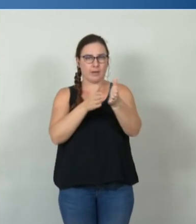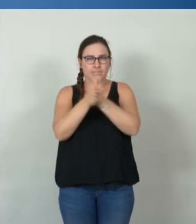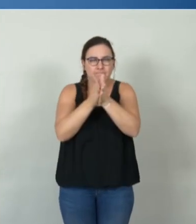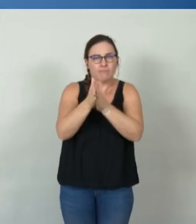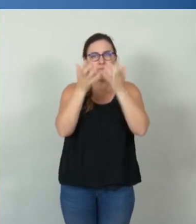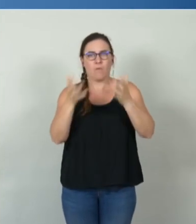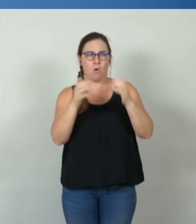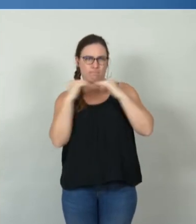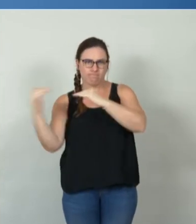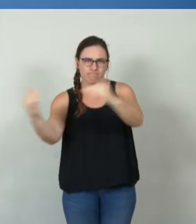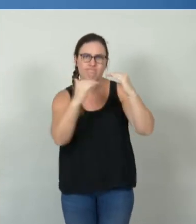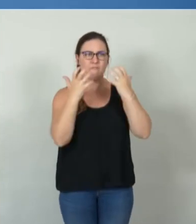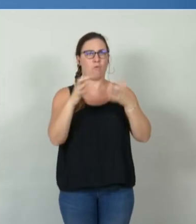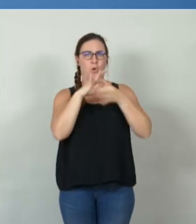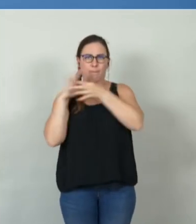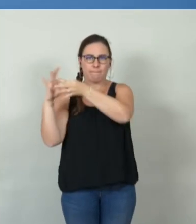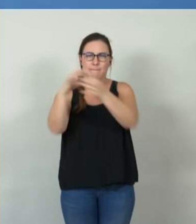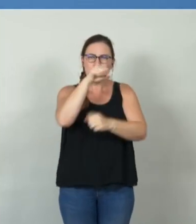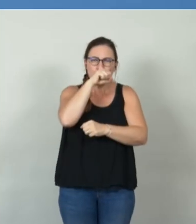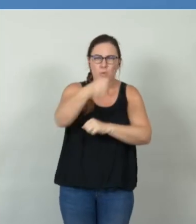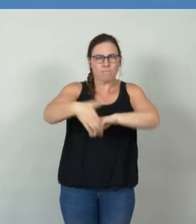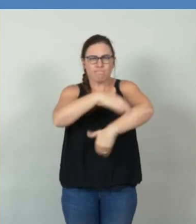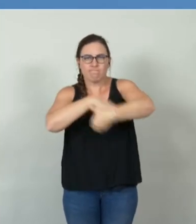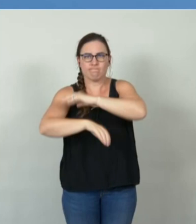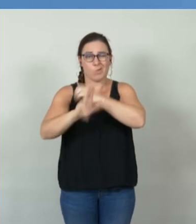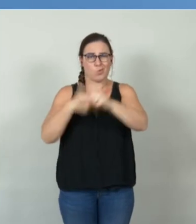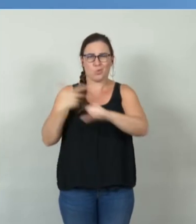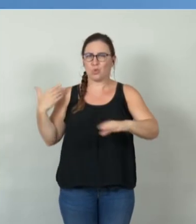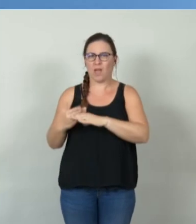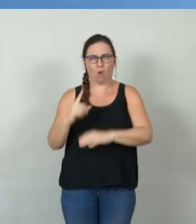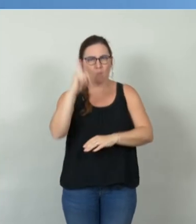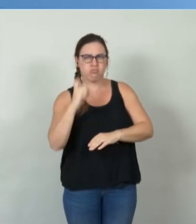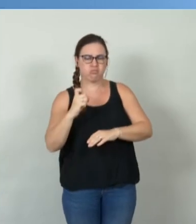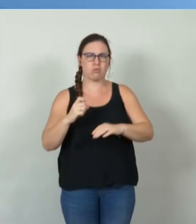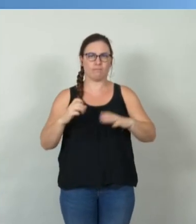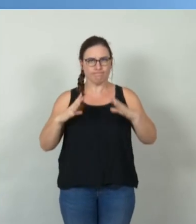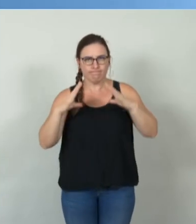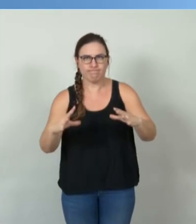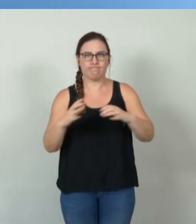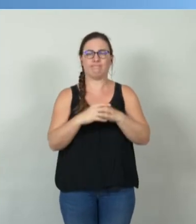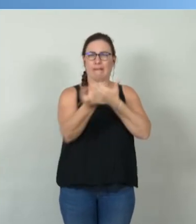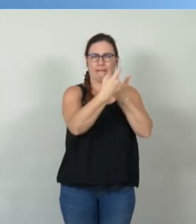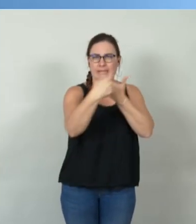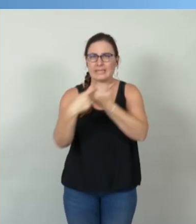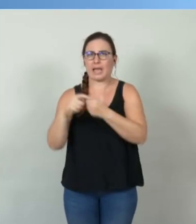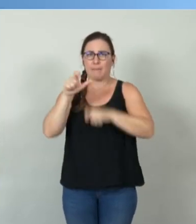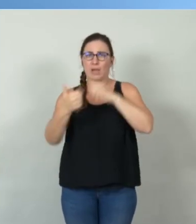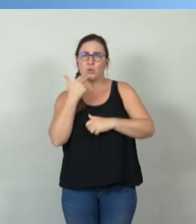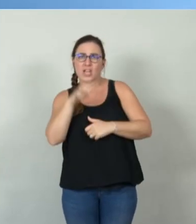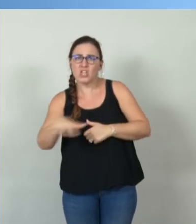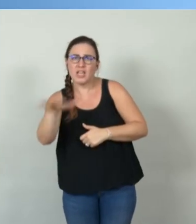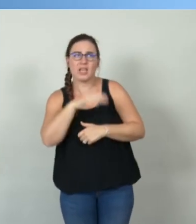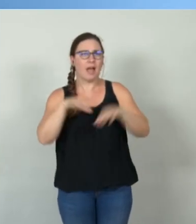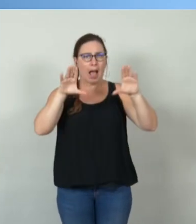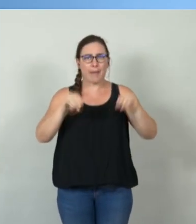par passion de la solidarité ont engagé cette lutte il y a plus de trois ans les organisations syndicales les usagers les usagers les habitants